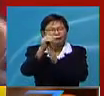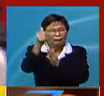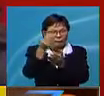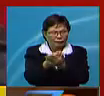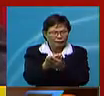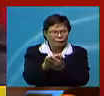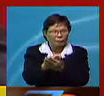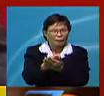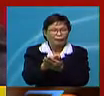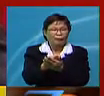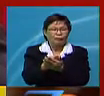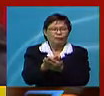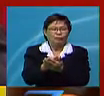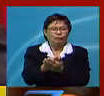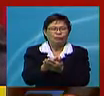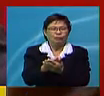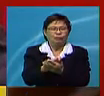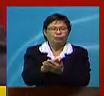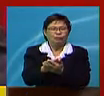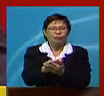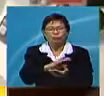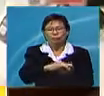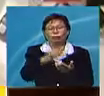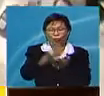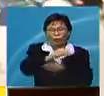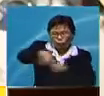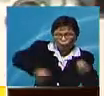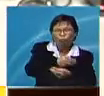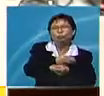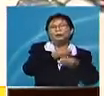back to the market to stimulate the economy.